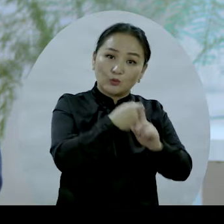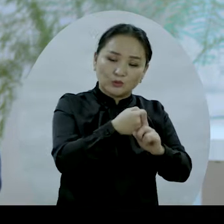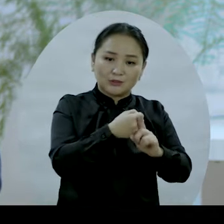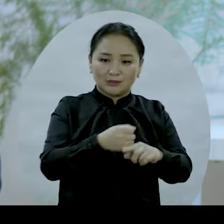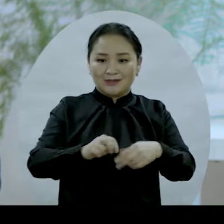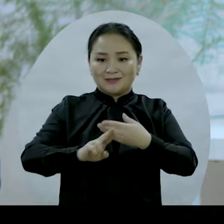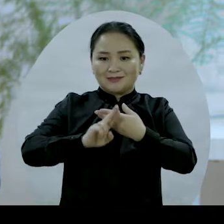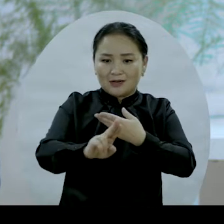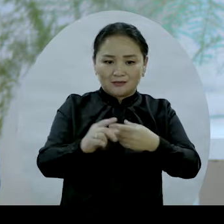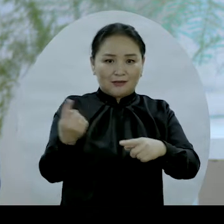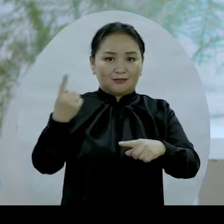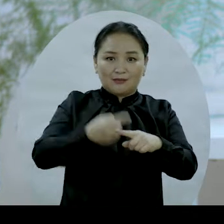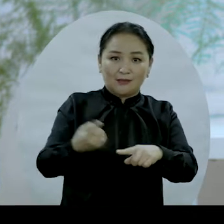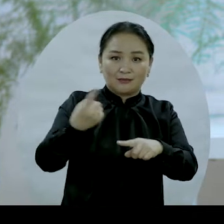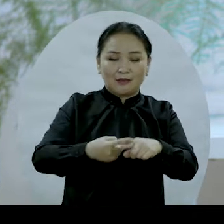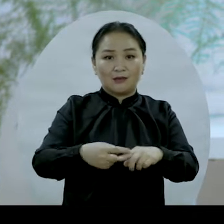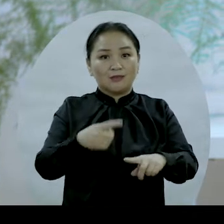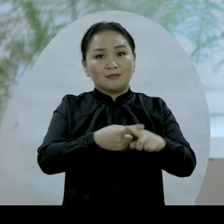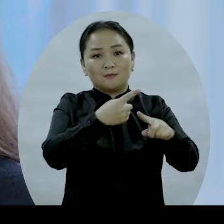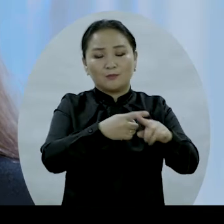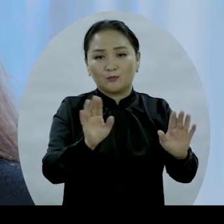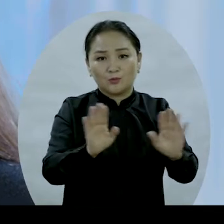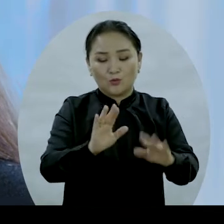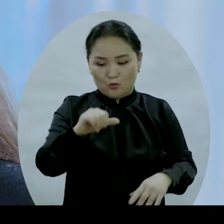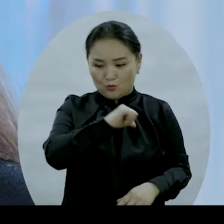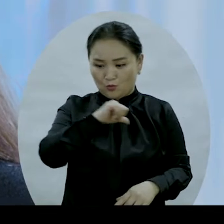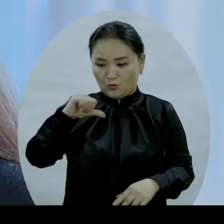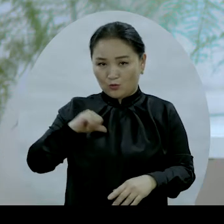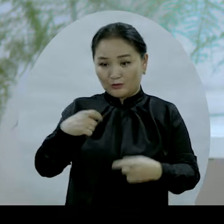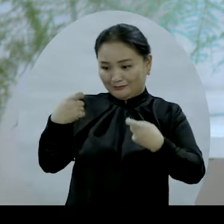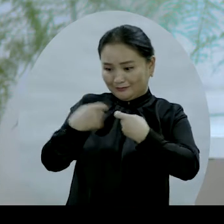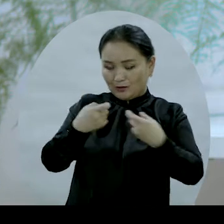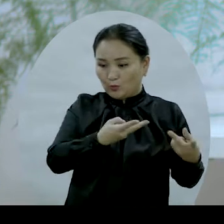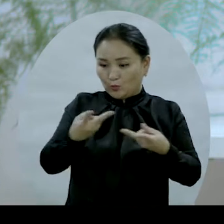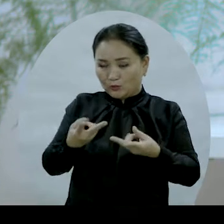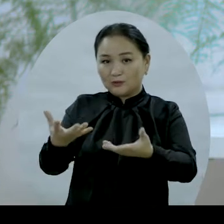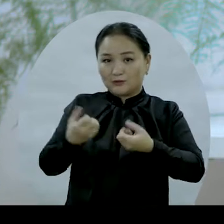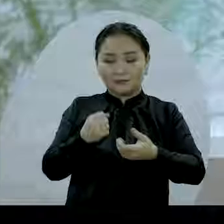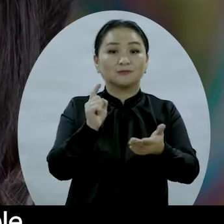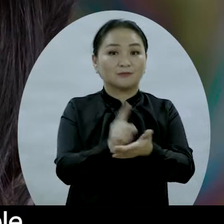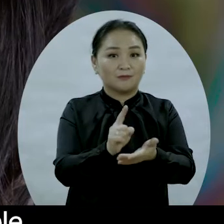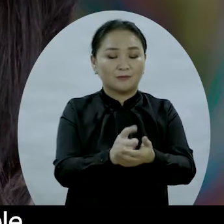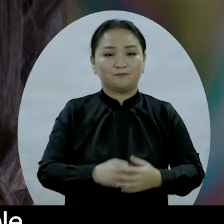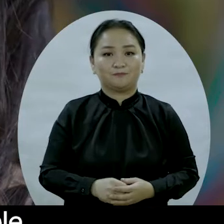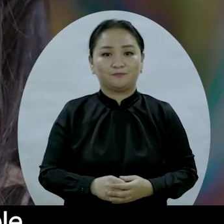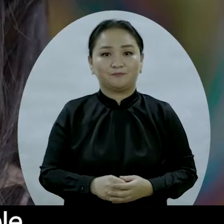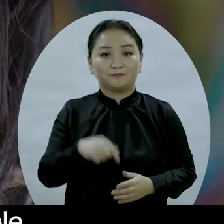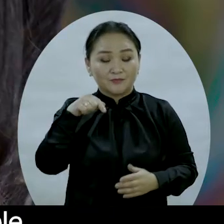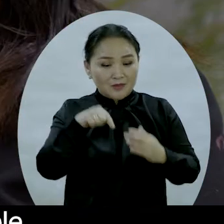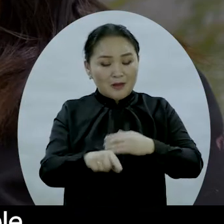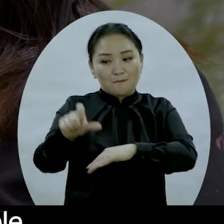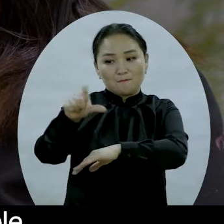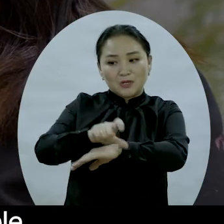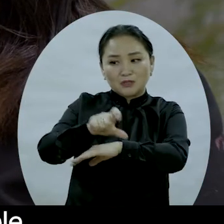хүчирхийллийг дамжуулахгүй, давтагдуулахгүй байхын тулд өөртөө тохирсон үйлчлэгэн заавал хандах ёстой болж байна. За тэгээд үүний